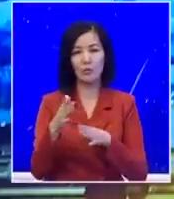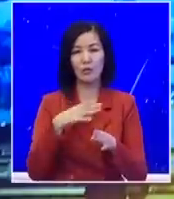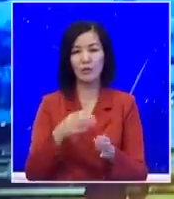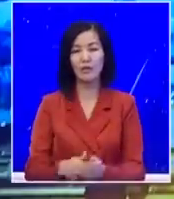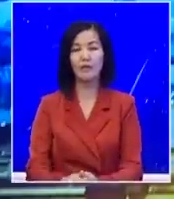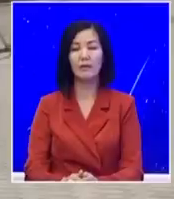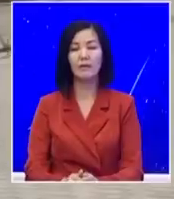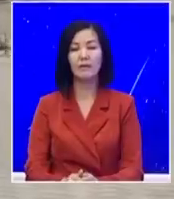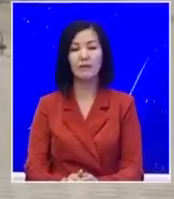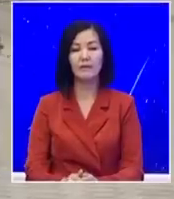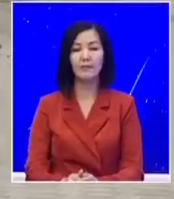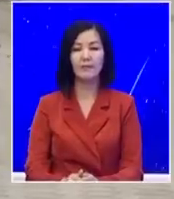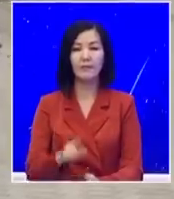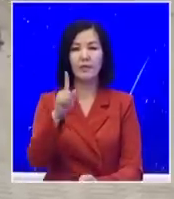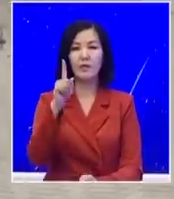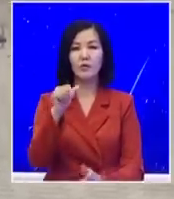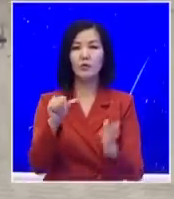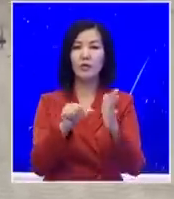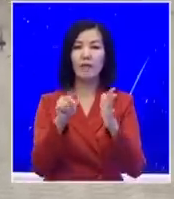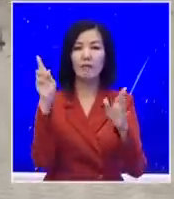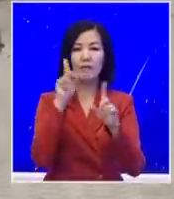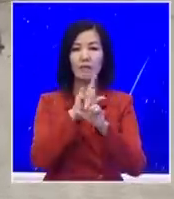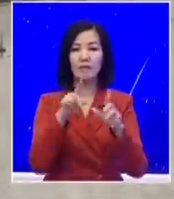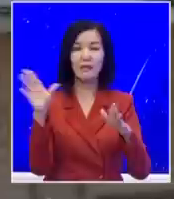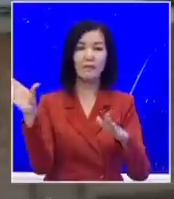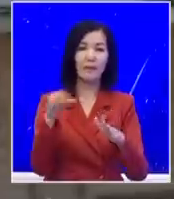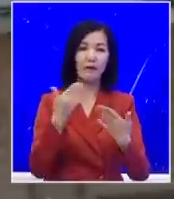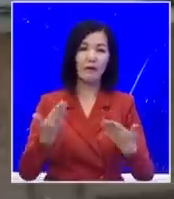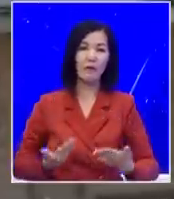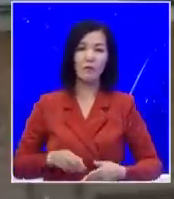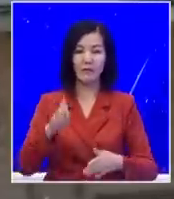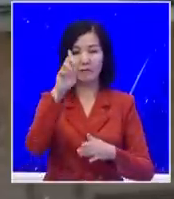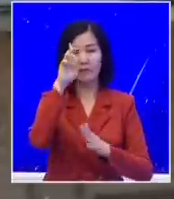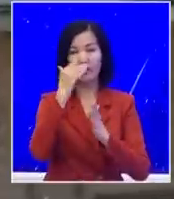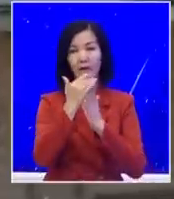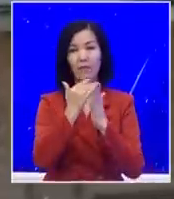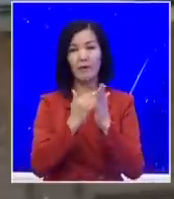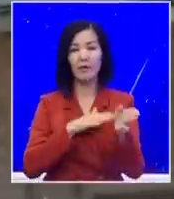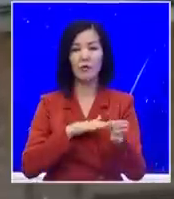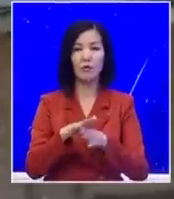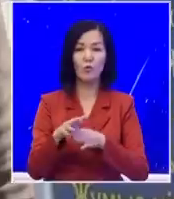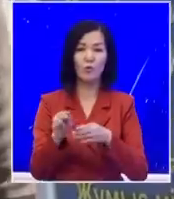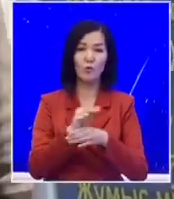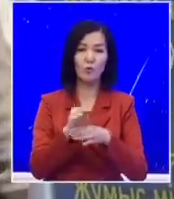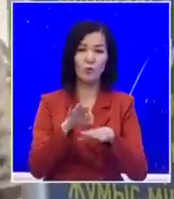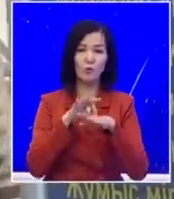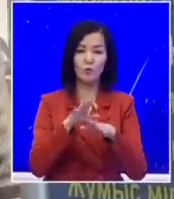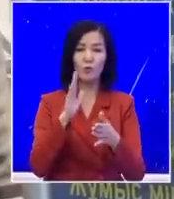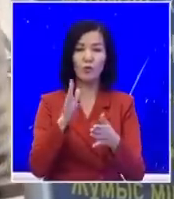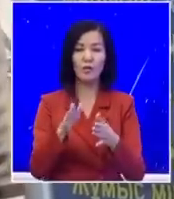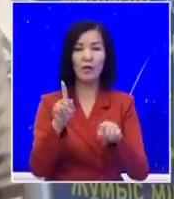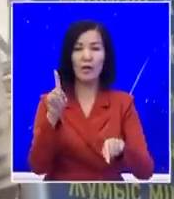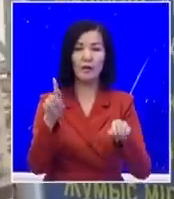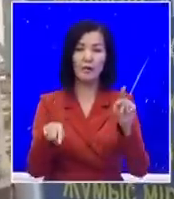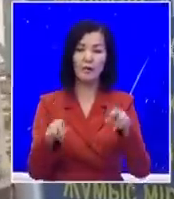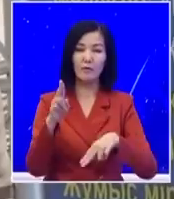бөлінген. 106 нысан барлығы да әлеуметтік мемлекеттік бағдарлама аясында толық күрделі жөндеуден өтеді. Кейбірінде